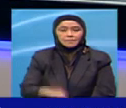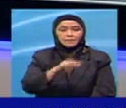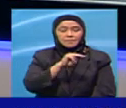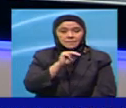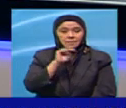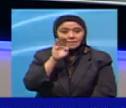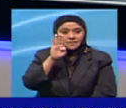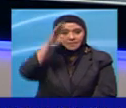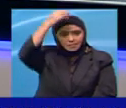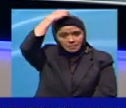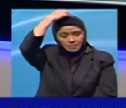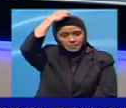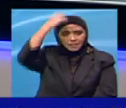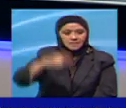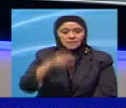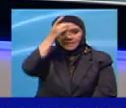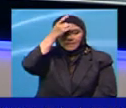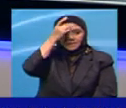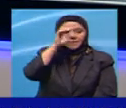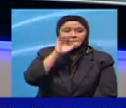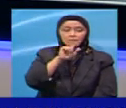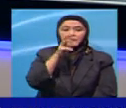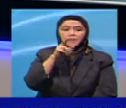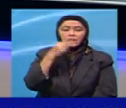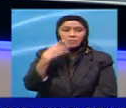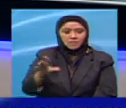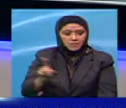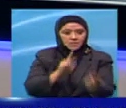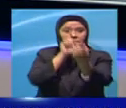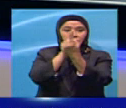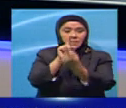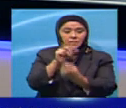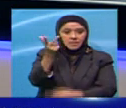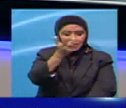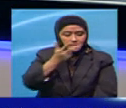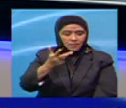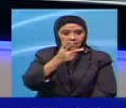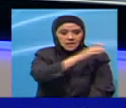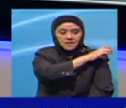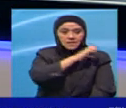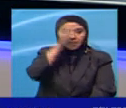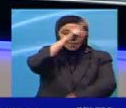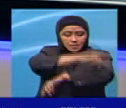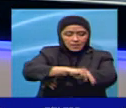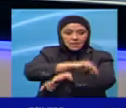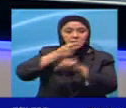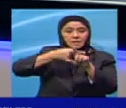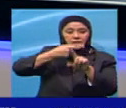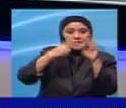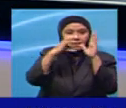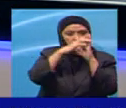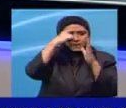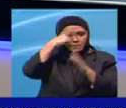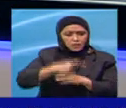menteri besar Selangor Datuk Seri azmin Ali Telah bertemu dengan ketiga-tiga exco kerajaan Negeri daripada pas pagi tadi bagi mendapatkan